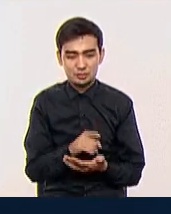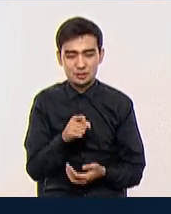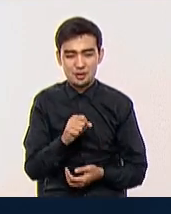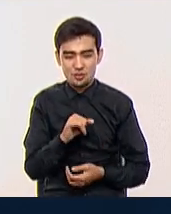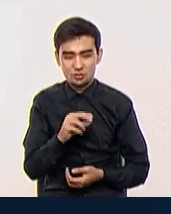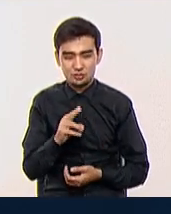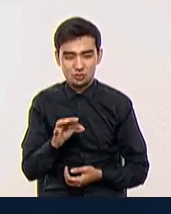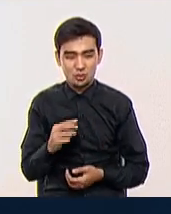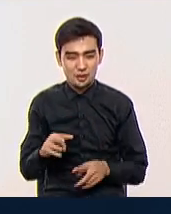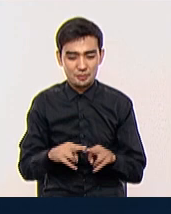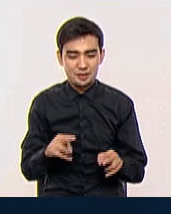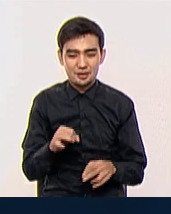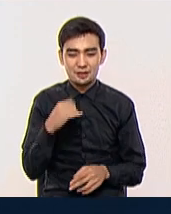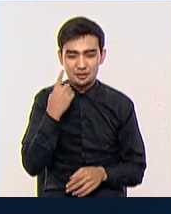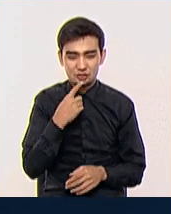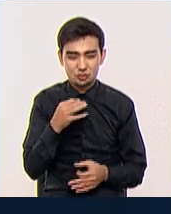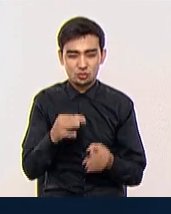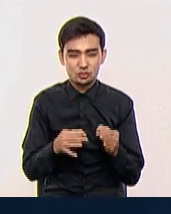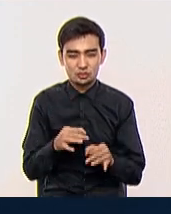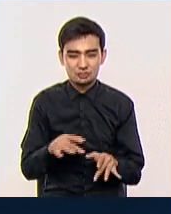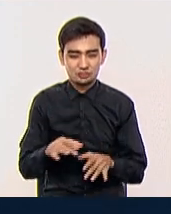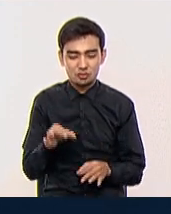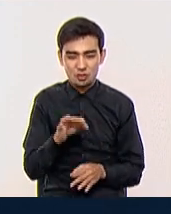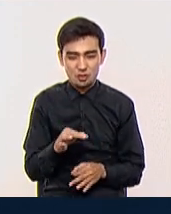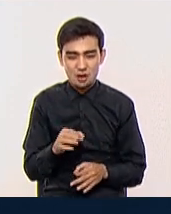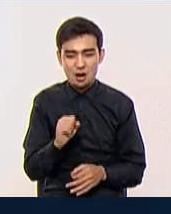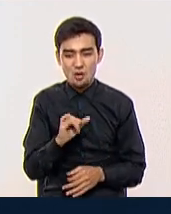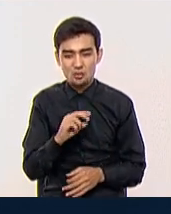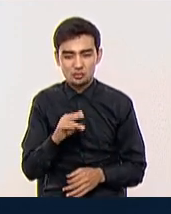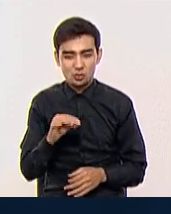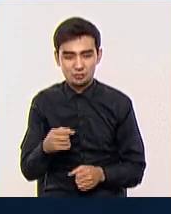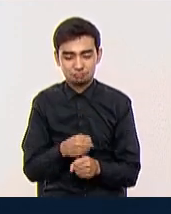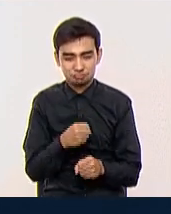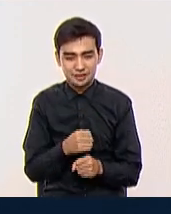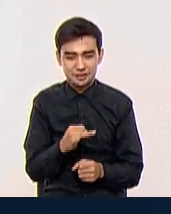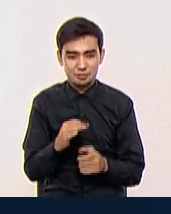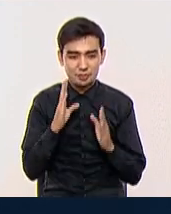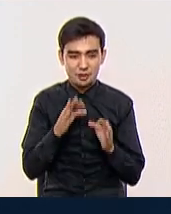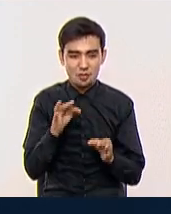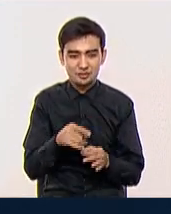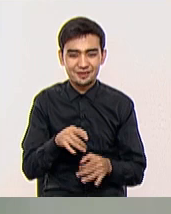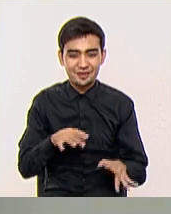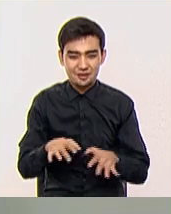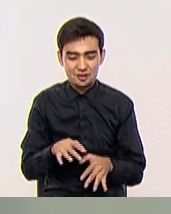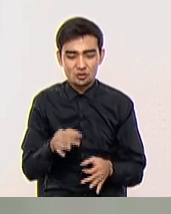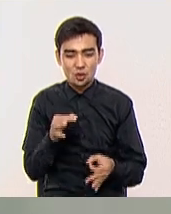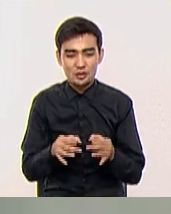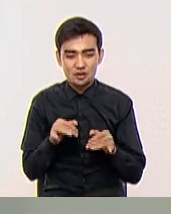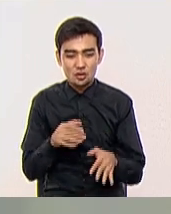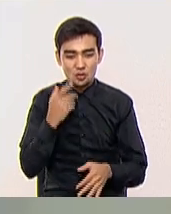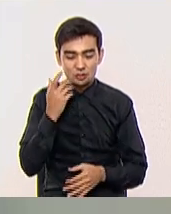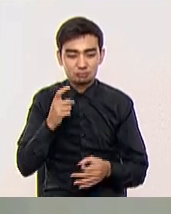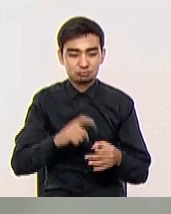жаңағы жеке сот орындаушылар өткізеді аукционды, тікелей жаңағы іс сот шешімі қабылдан